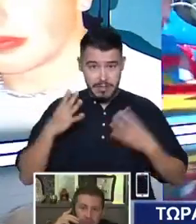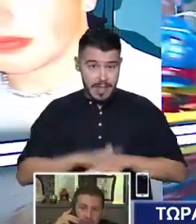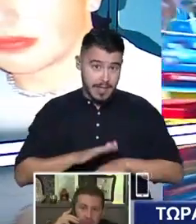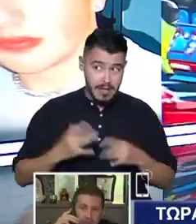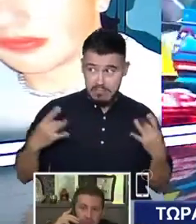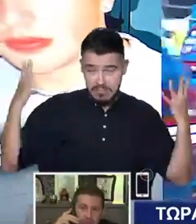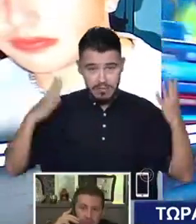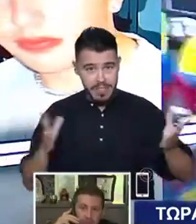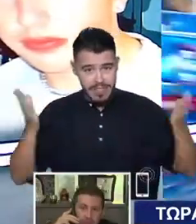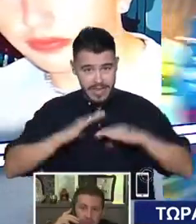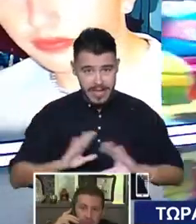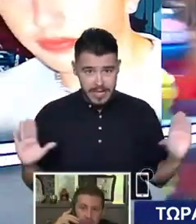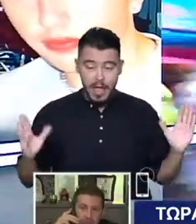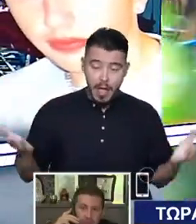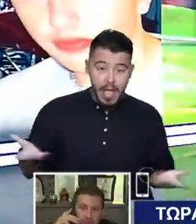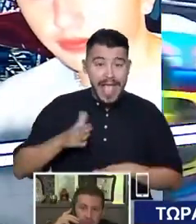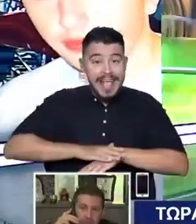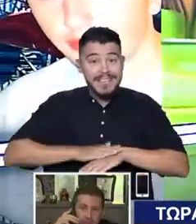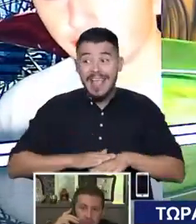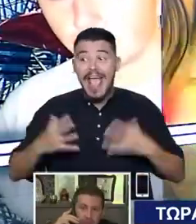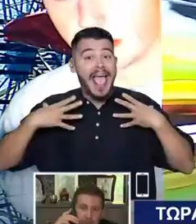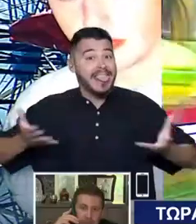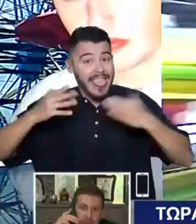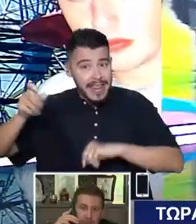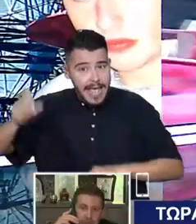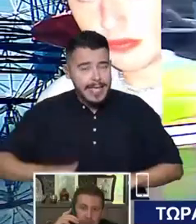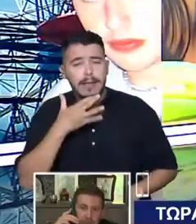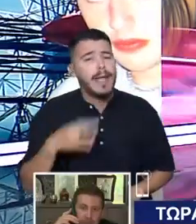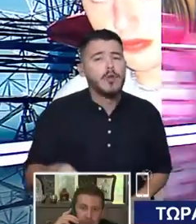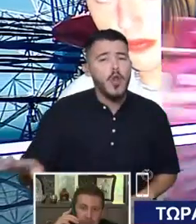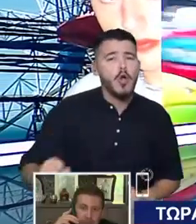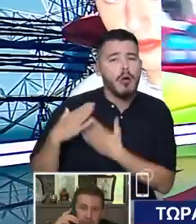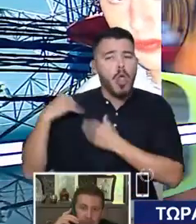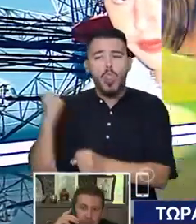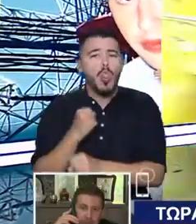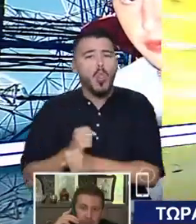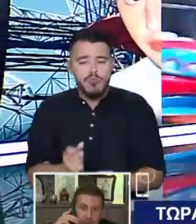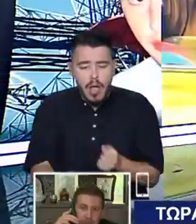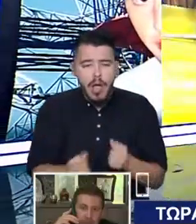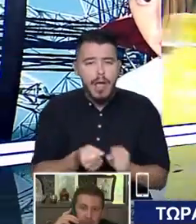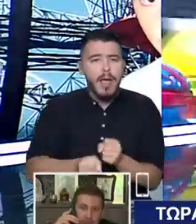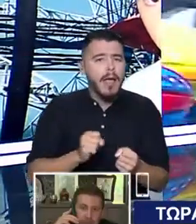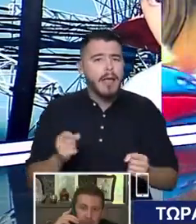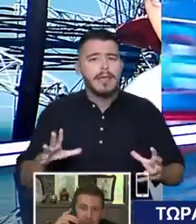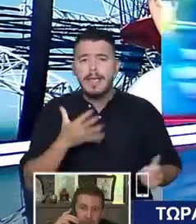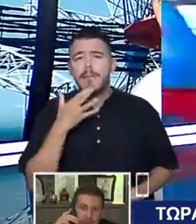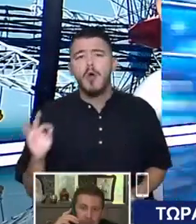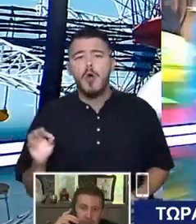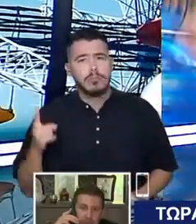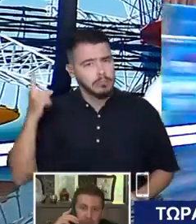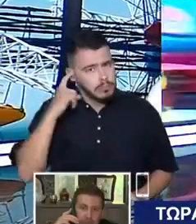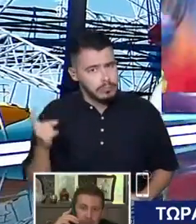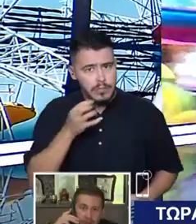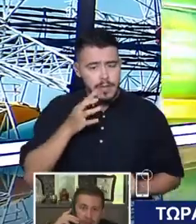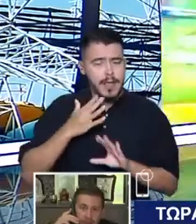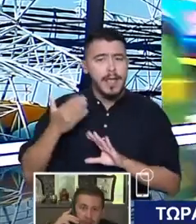έχει ευθύνη, δεν αναλαμβάνει και ένα πόστο. Γνώριζε και δήλωσε εχθές ότι τα μισά μηχανήματα, στα